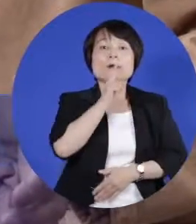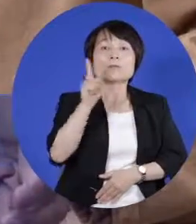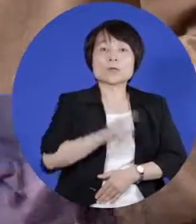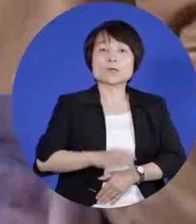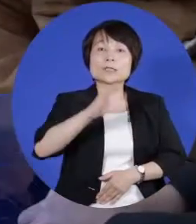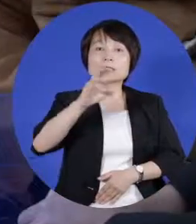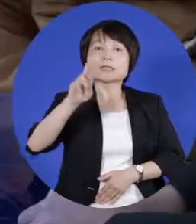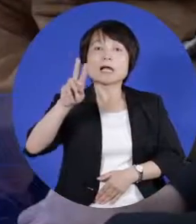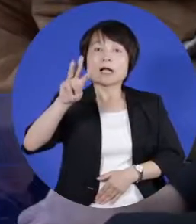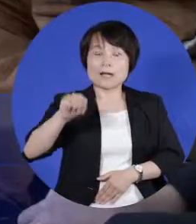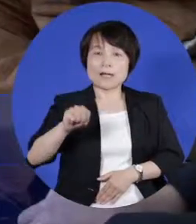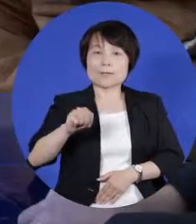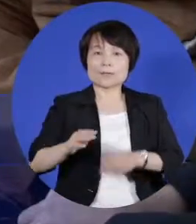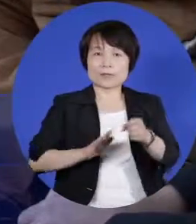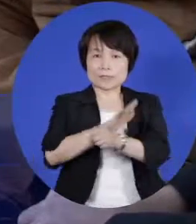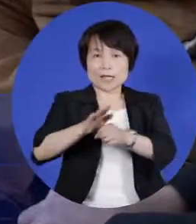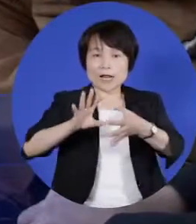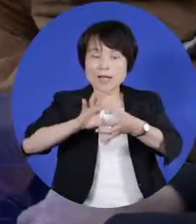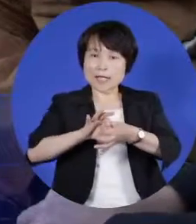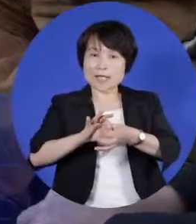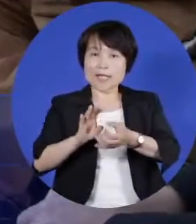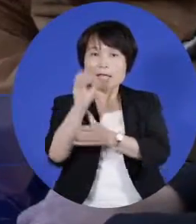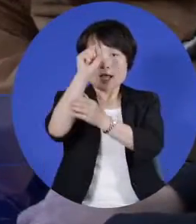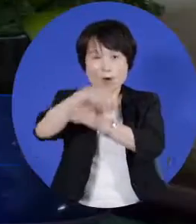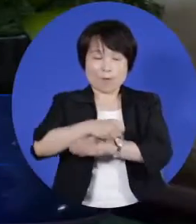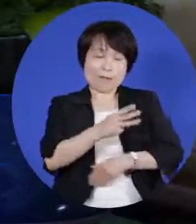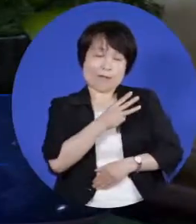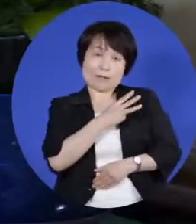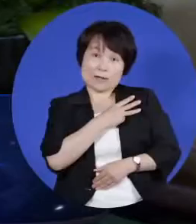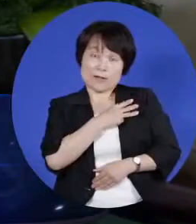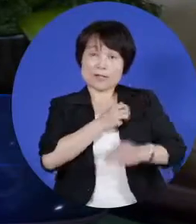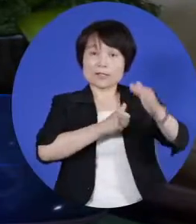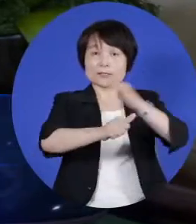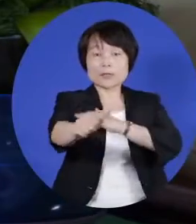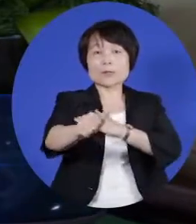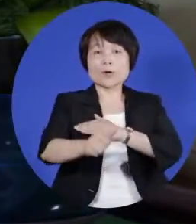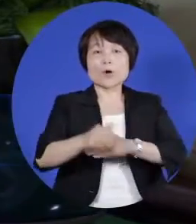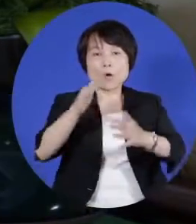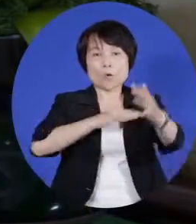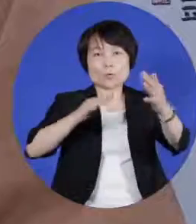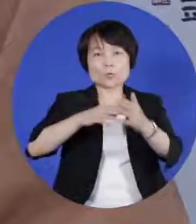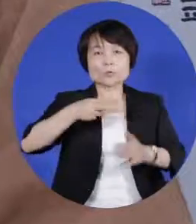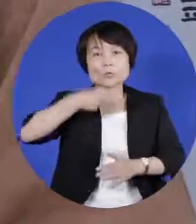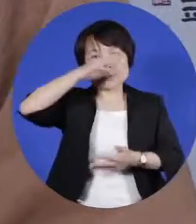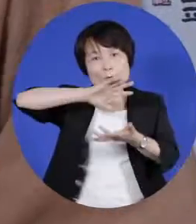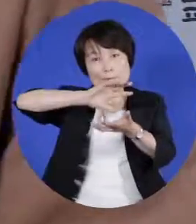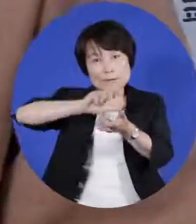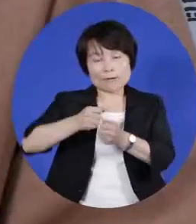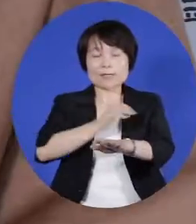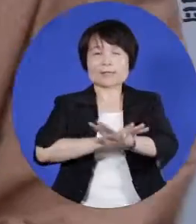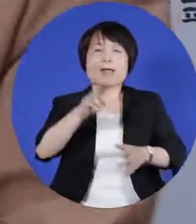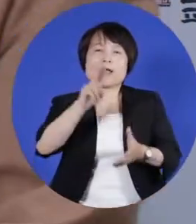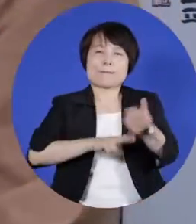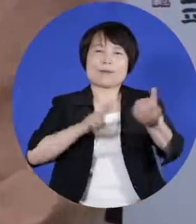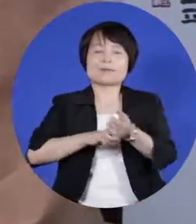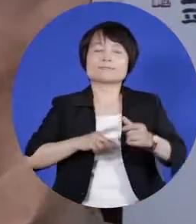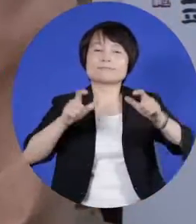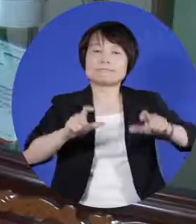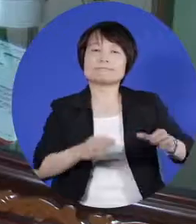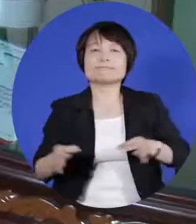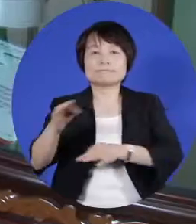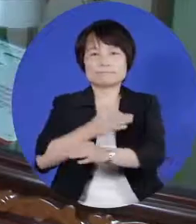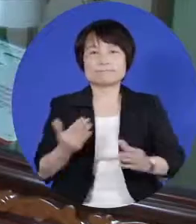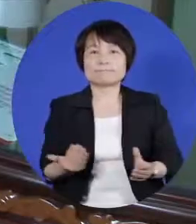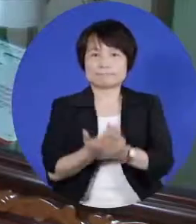탄생하게 되어 기쁘다 며 사랑의 열매 로고가 들어간 공주의 대표 막걸리 가 많이 홍보 되어 지역경제에도 큰 도움이